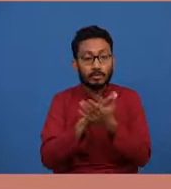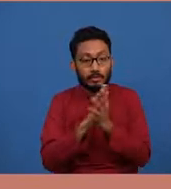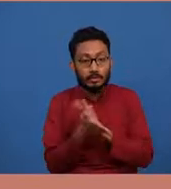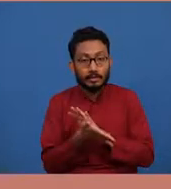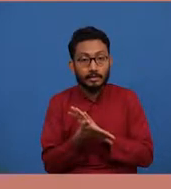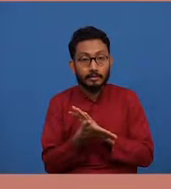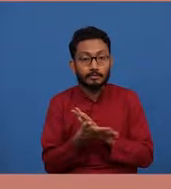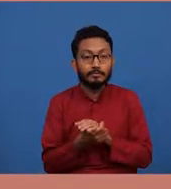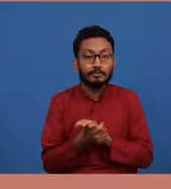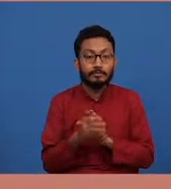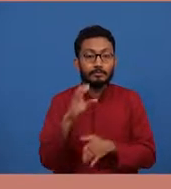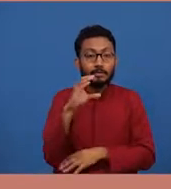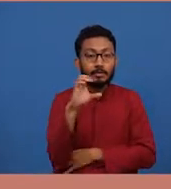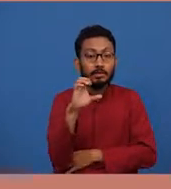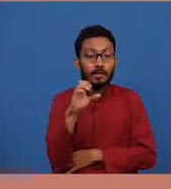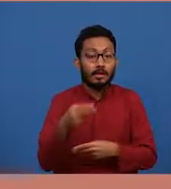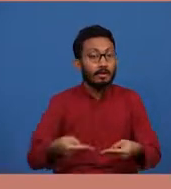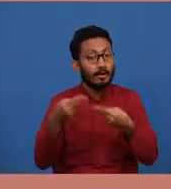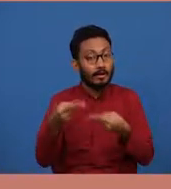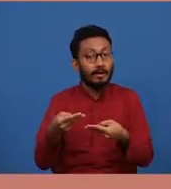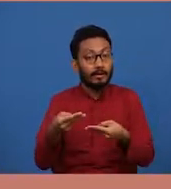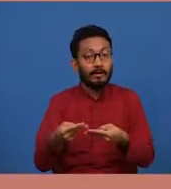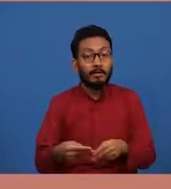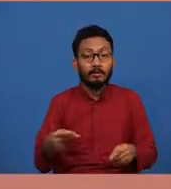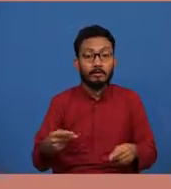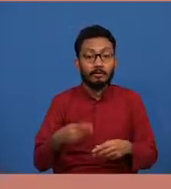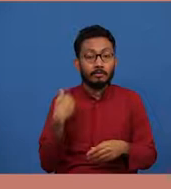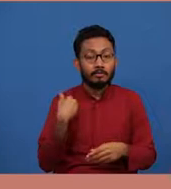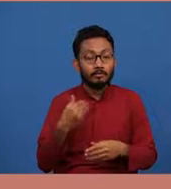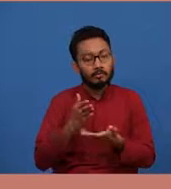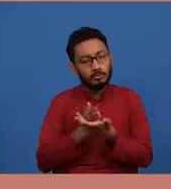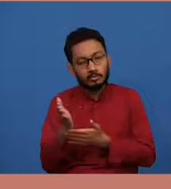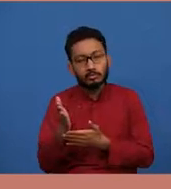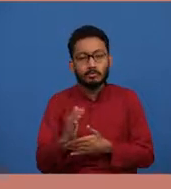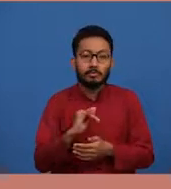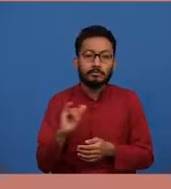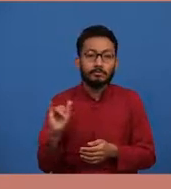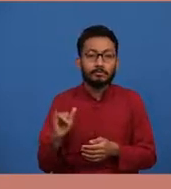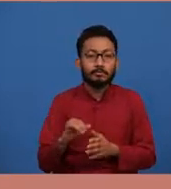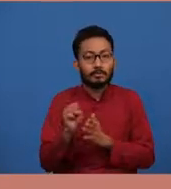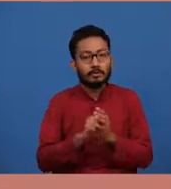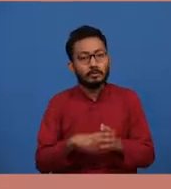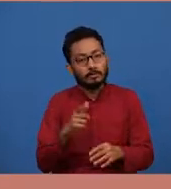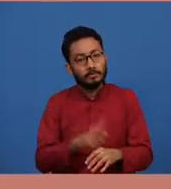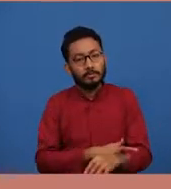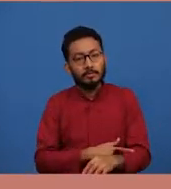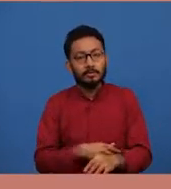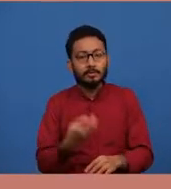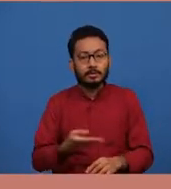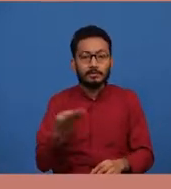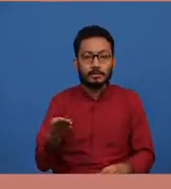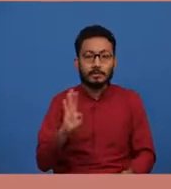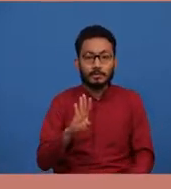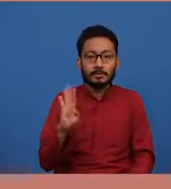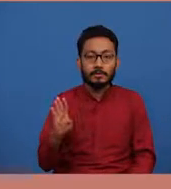cenderamata. Keadaan ini berterusan selama beberapa tahun